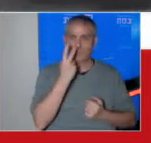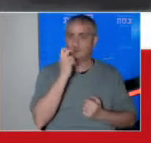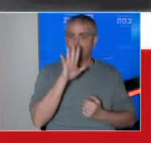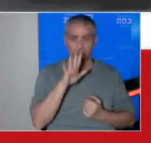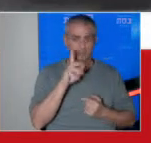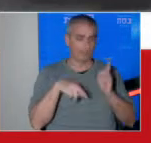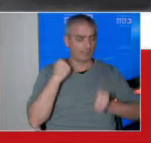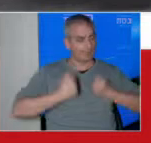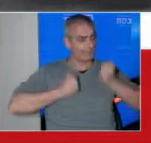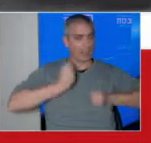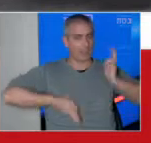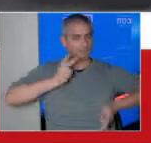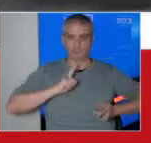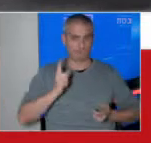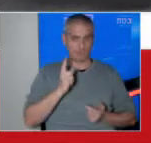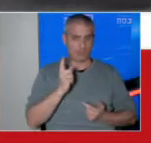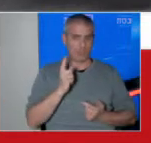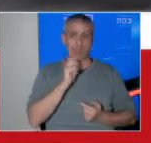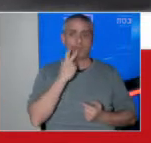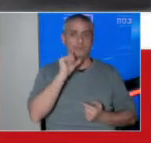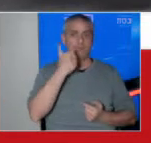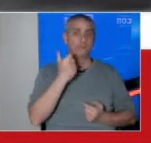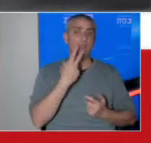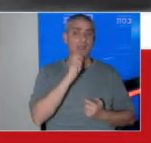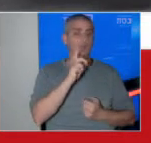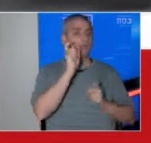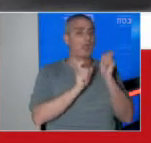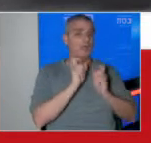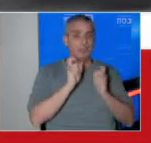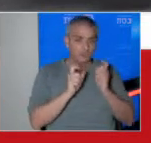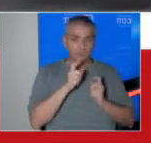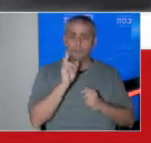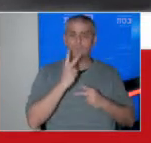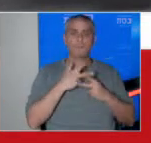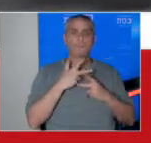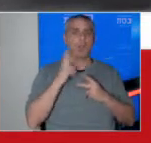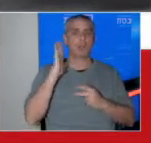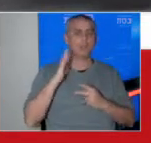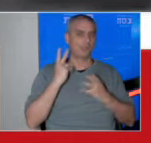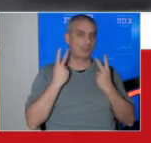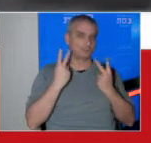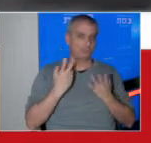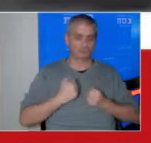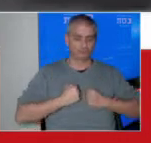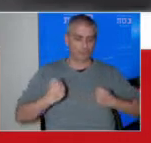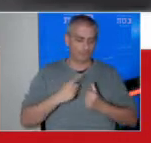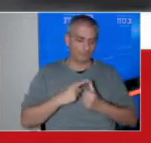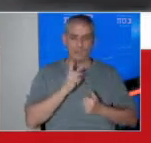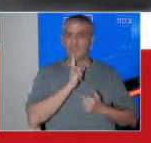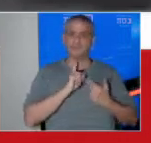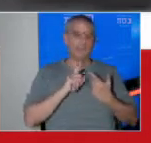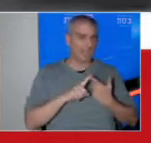25 ורצים מרתון. הם לא בעדיפות הראשונה. העדיפות הראשונה היא לאנשים שעם מחלות רקע משמעותיות, השמנת יתר וסכרת,